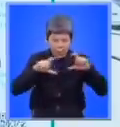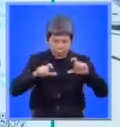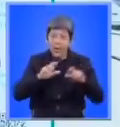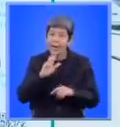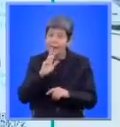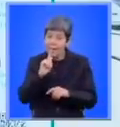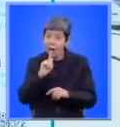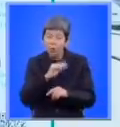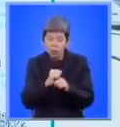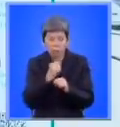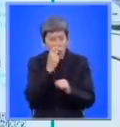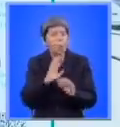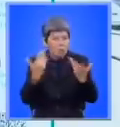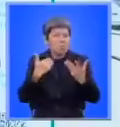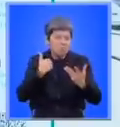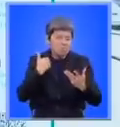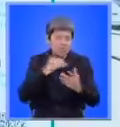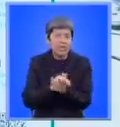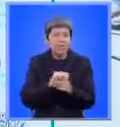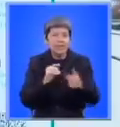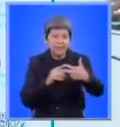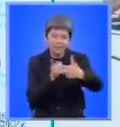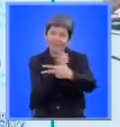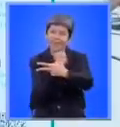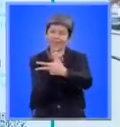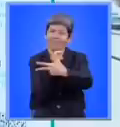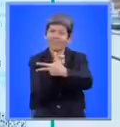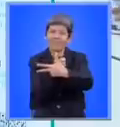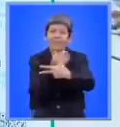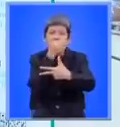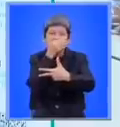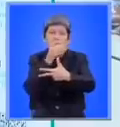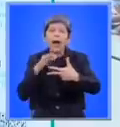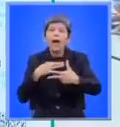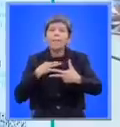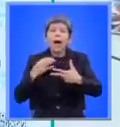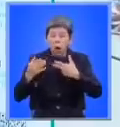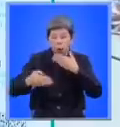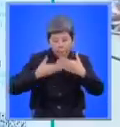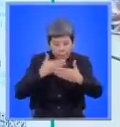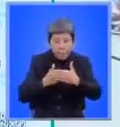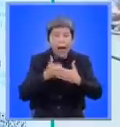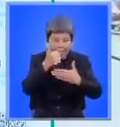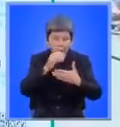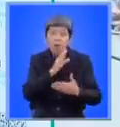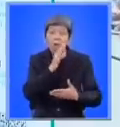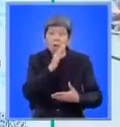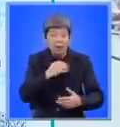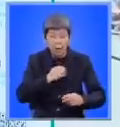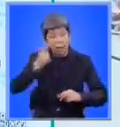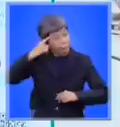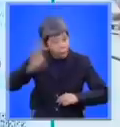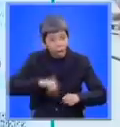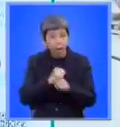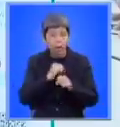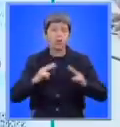ช่วงนี้อาจจะขาดตลาดนะคะก็มาใช้หน้ากากอนามัยที่เป็นแบบผ้าชนิดอื่นร่วมด้วยก็ได้แต่หากใครทำไม่เป็นอา